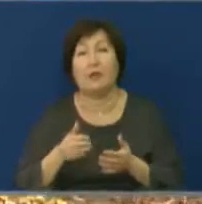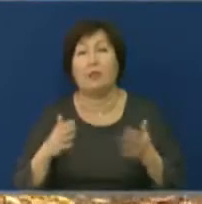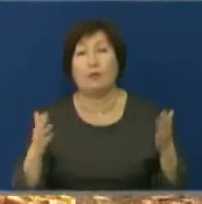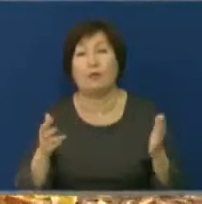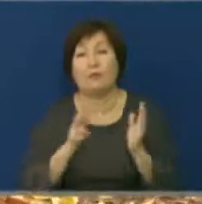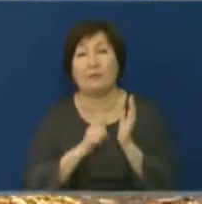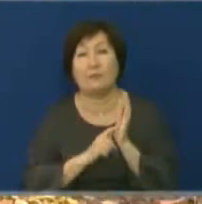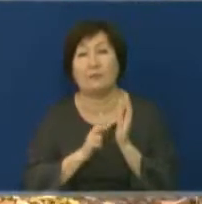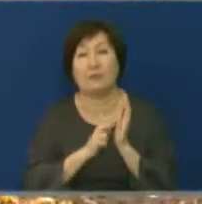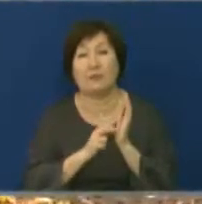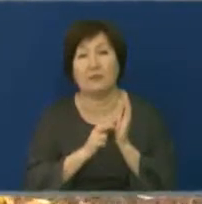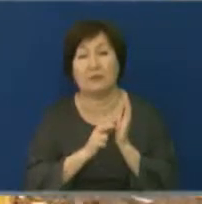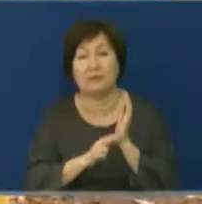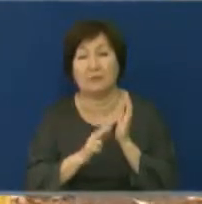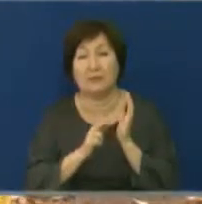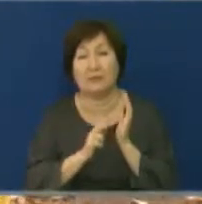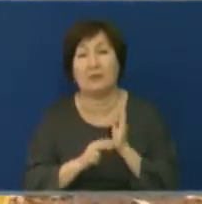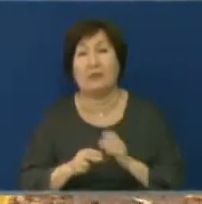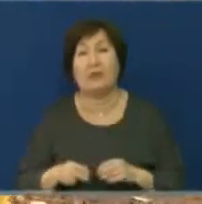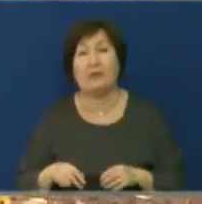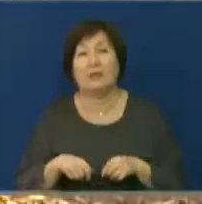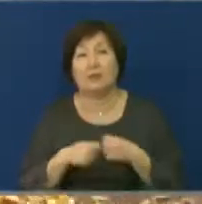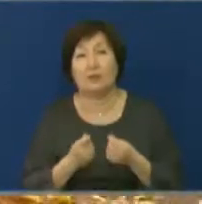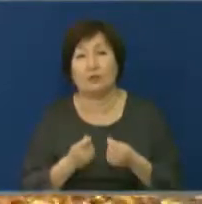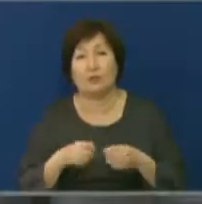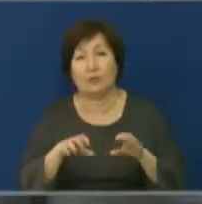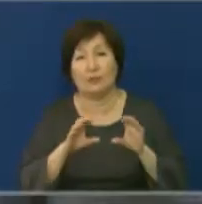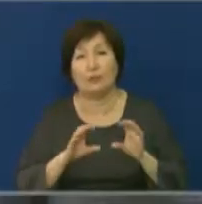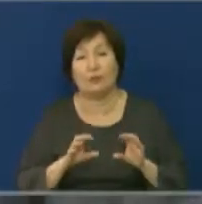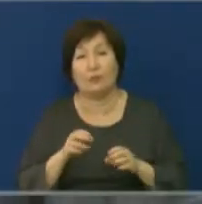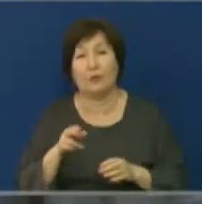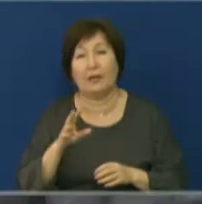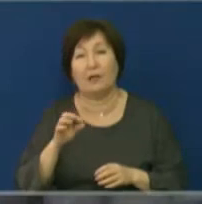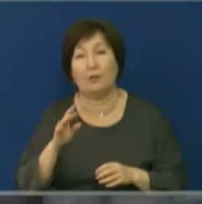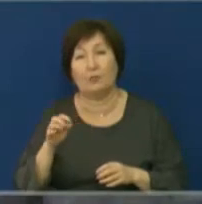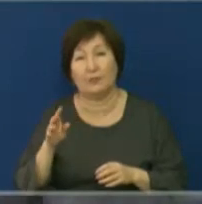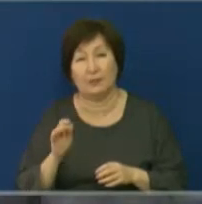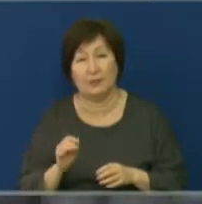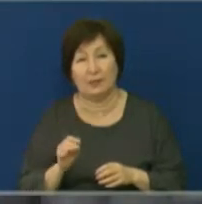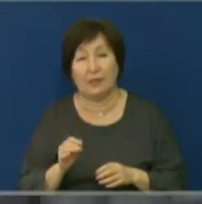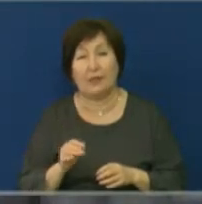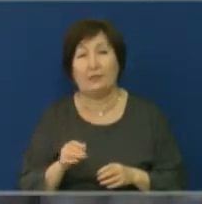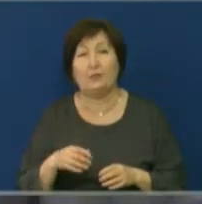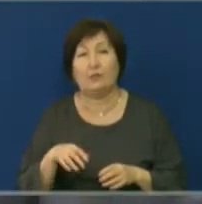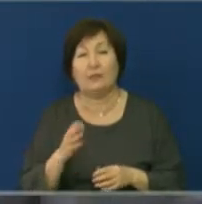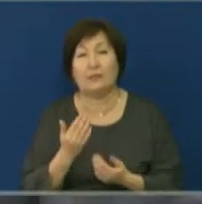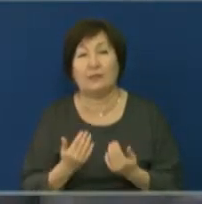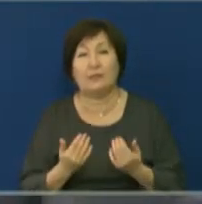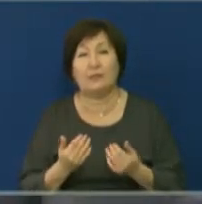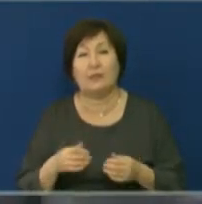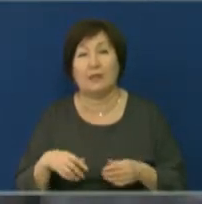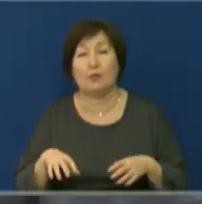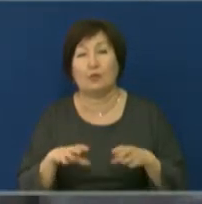коррупции, в том числе взятничество и хищение бюджетных средств. У нас есть оперативно-следственные подразделения, которые